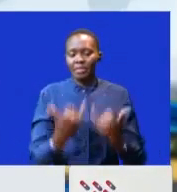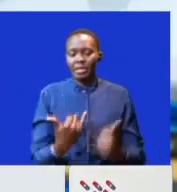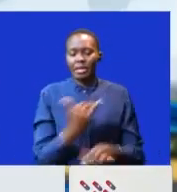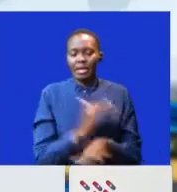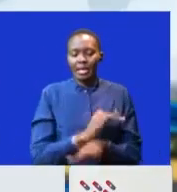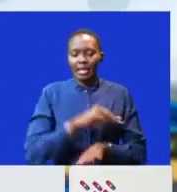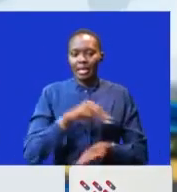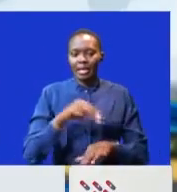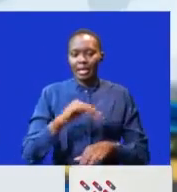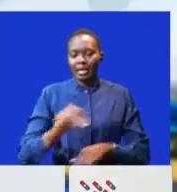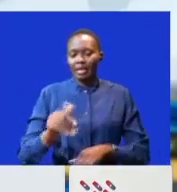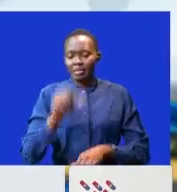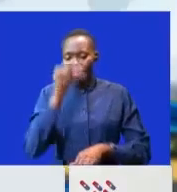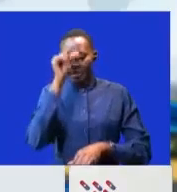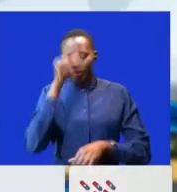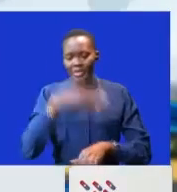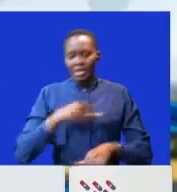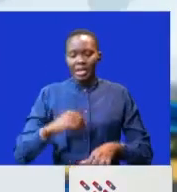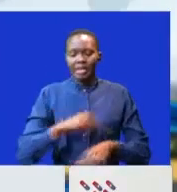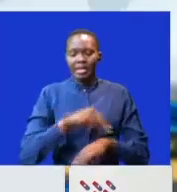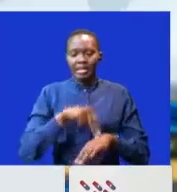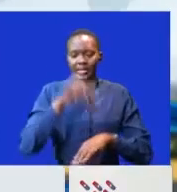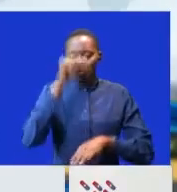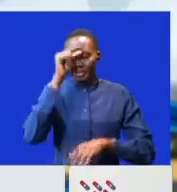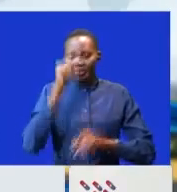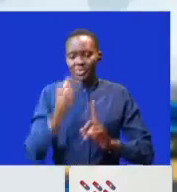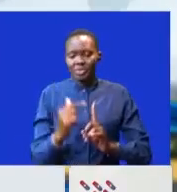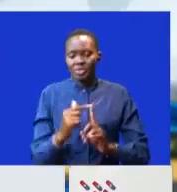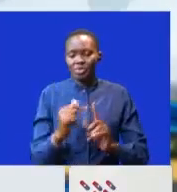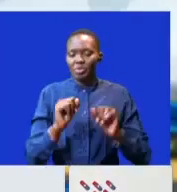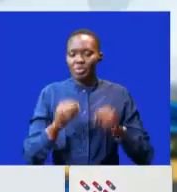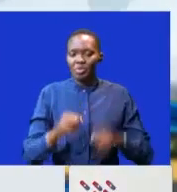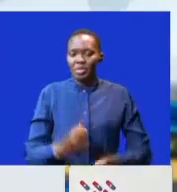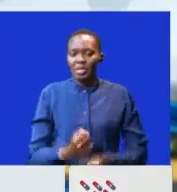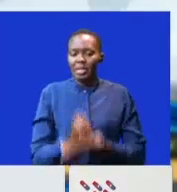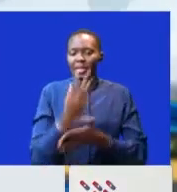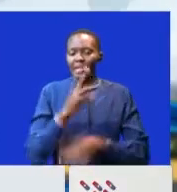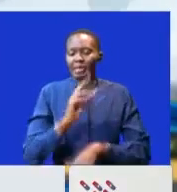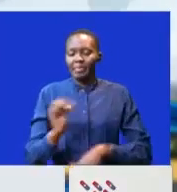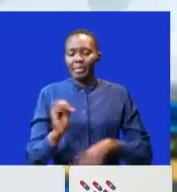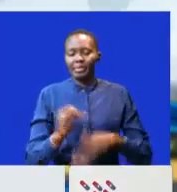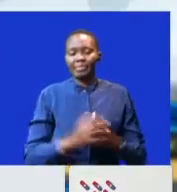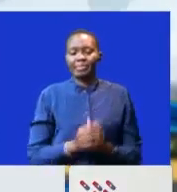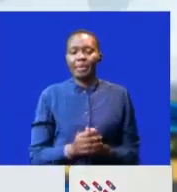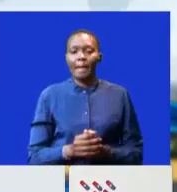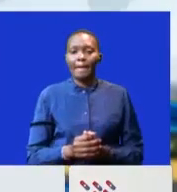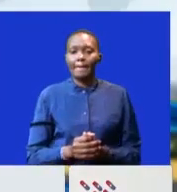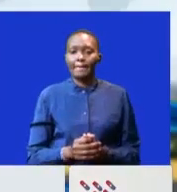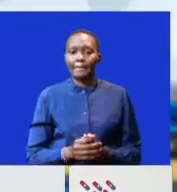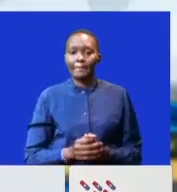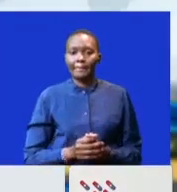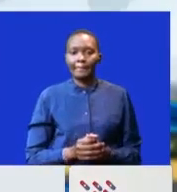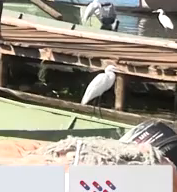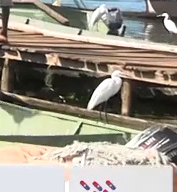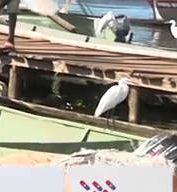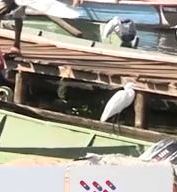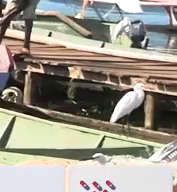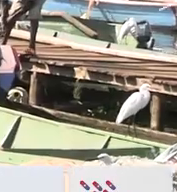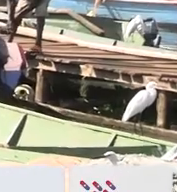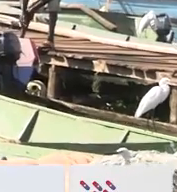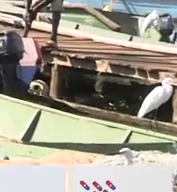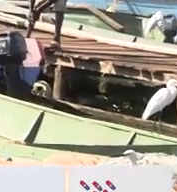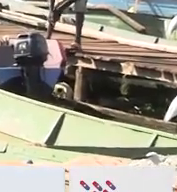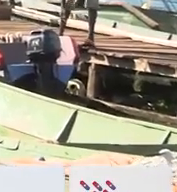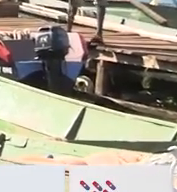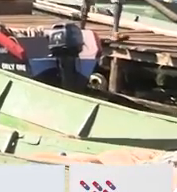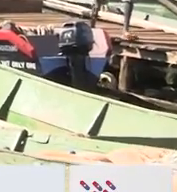owacho mano ma kaunti kaachiel kod mano ma malo mar mondo mi odonjre wachno kendo resgi mapiyo. En gima